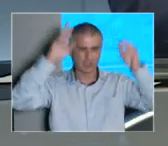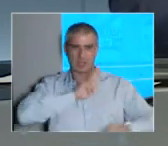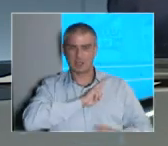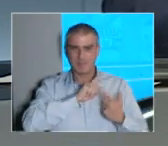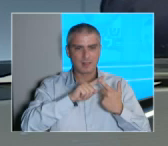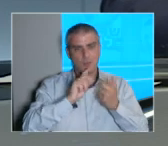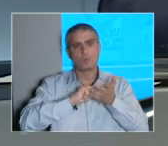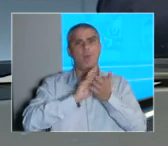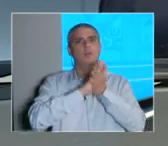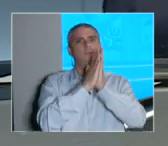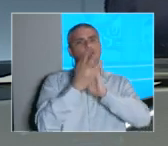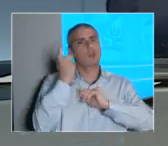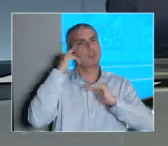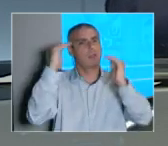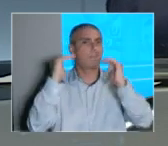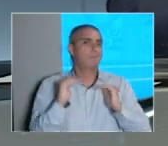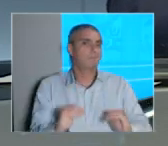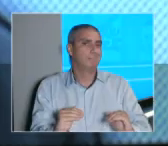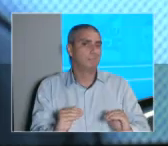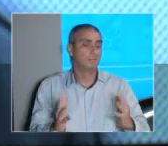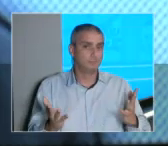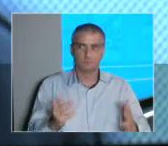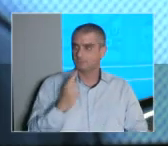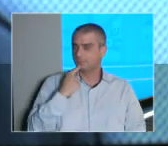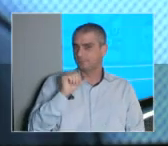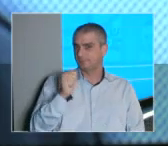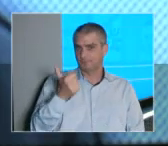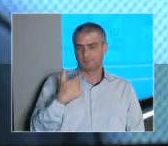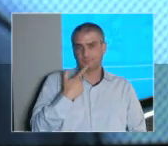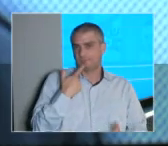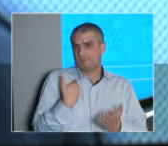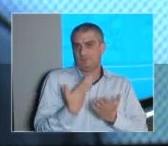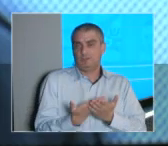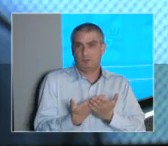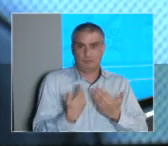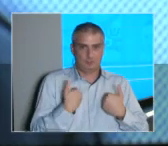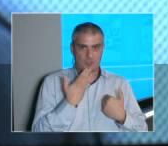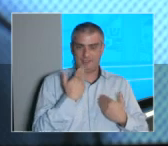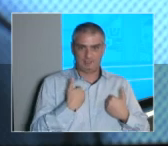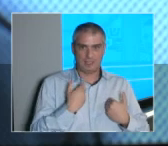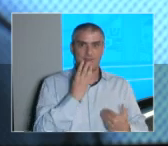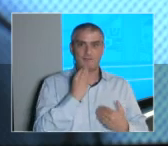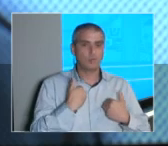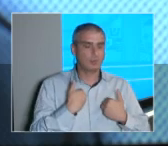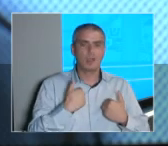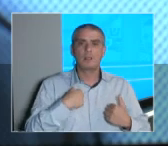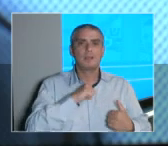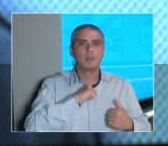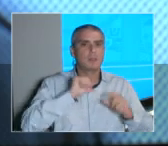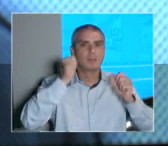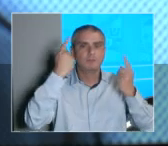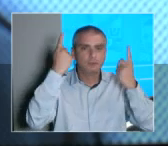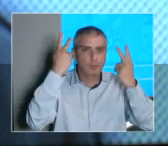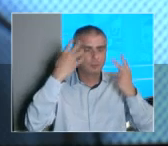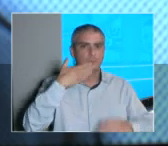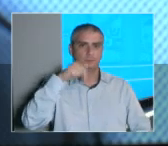הפוליטיקה משנה את פניה למקום רדוד יותר אולי? קודם כל, אני מודה שביותי ישראלי ויהודי, אותי מעניינת קודם כל המדינה